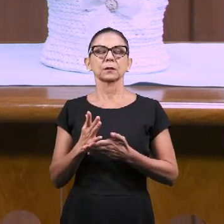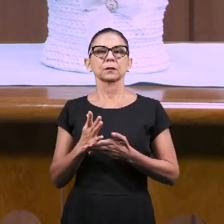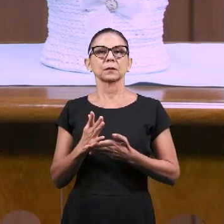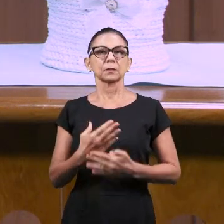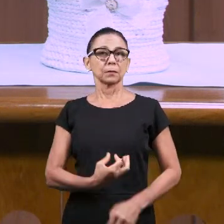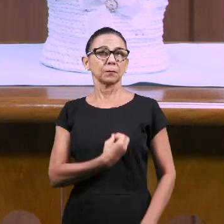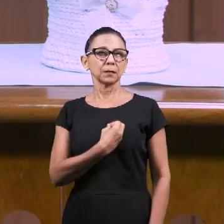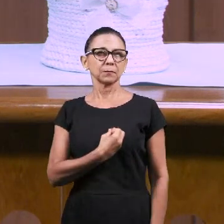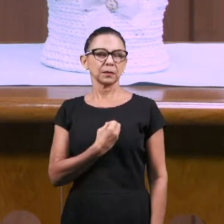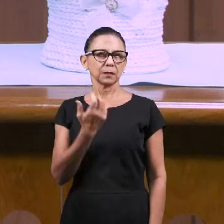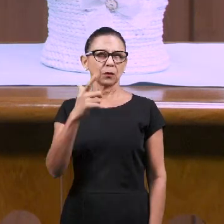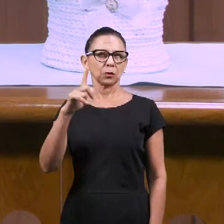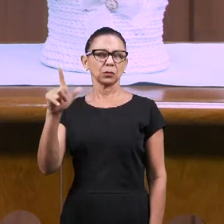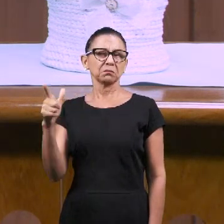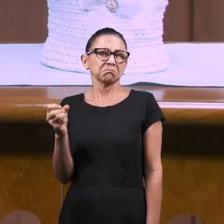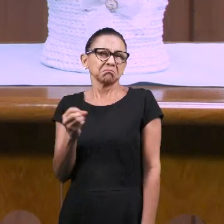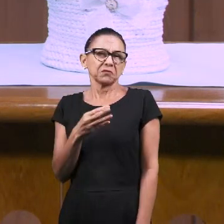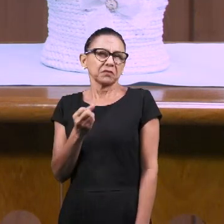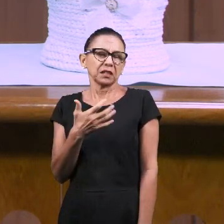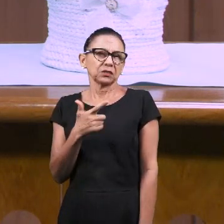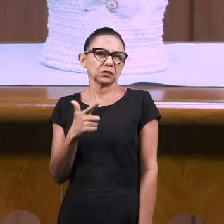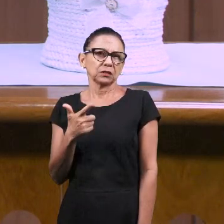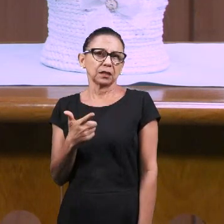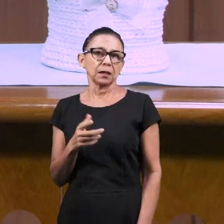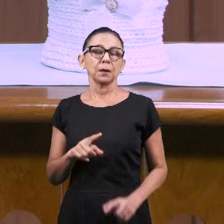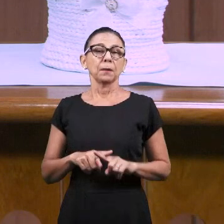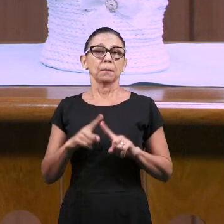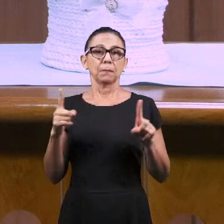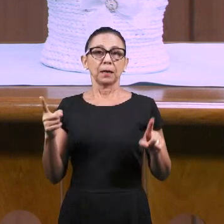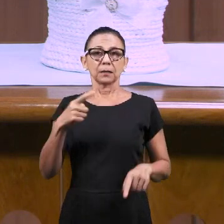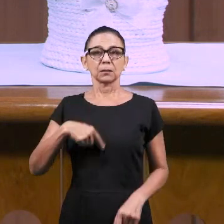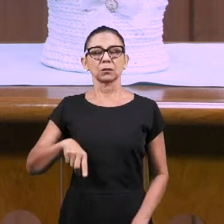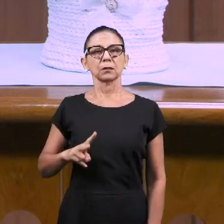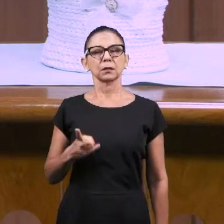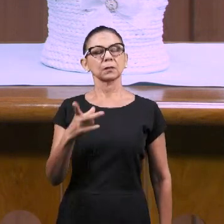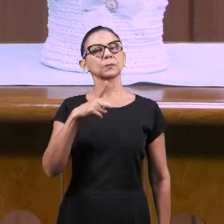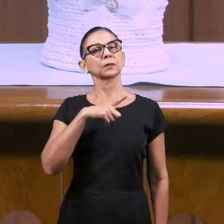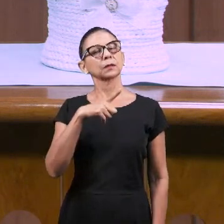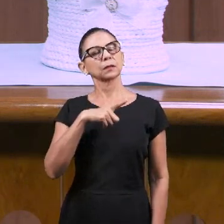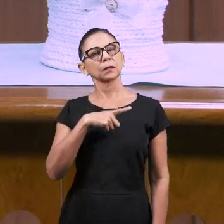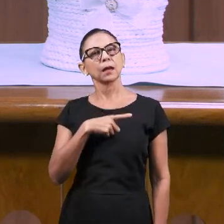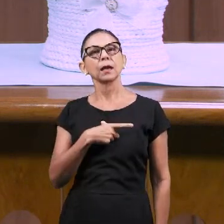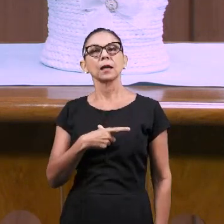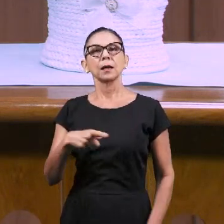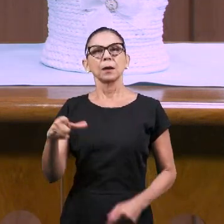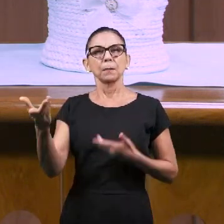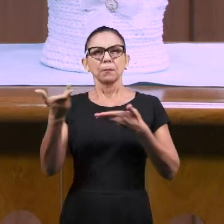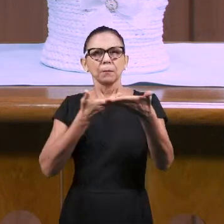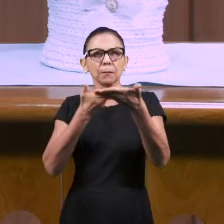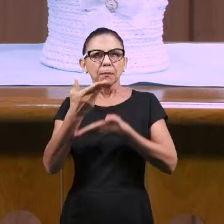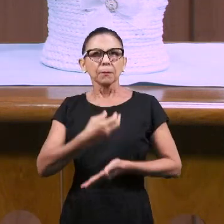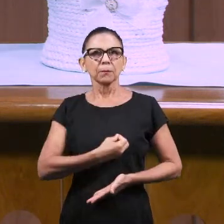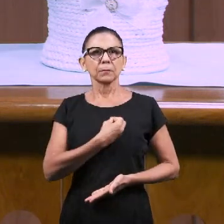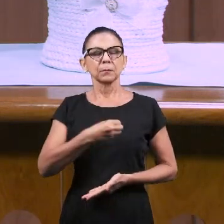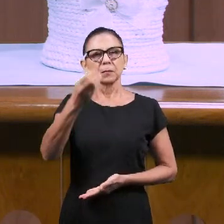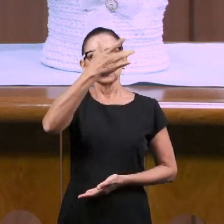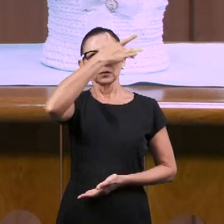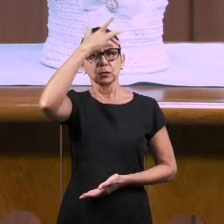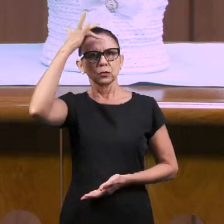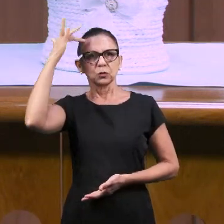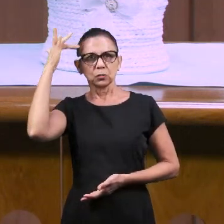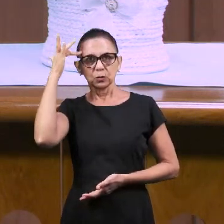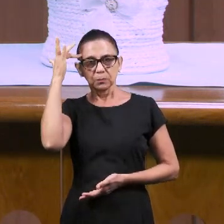là. Donc, il n'y a pas eu beaucoup de nouveautés, mais nous avons toujours la participation d'un groupe de frères